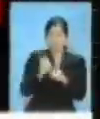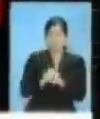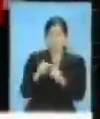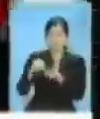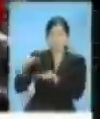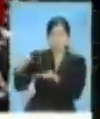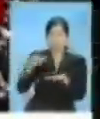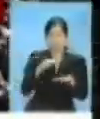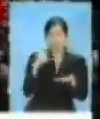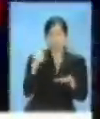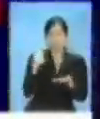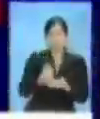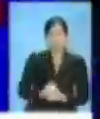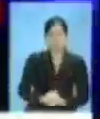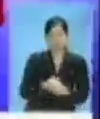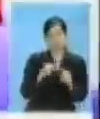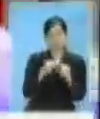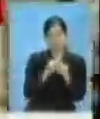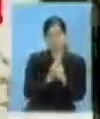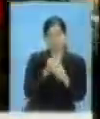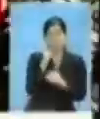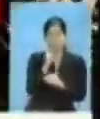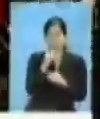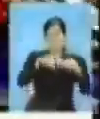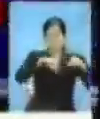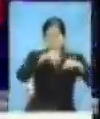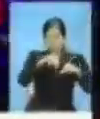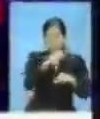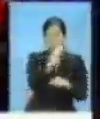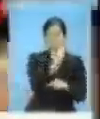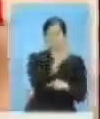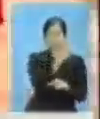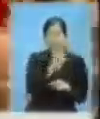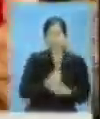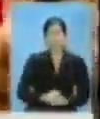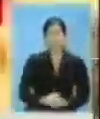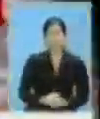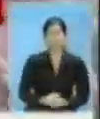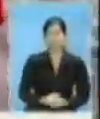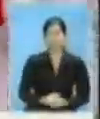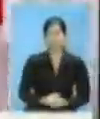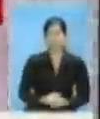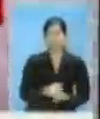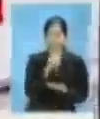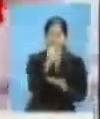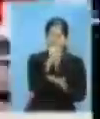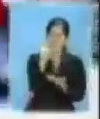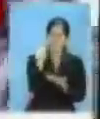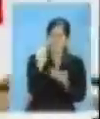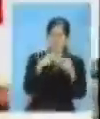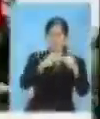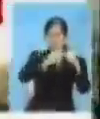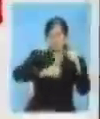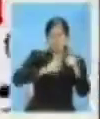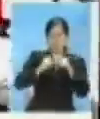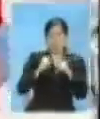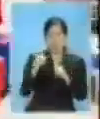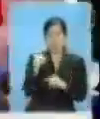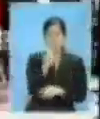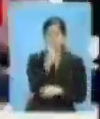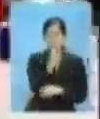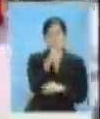ไม่เห็นลงผ่านตอมอเนี่ยนายบอกเมื่อกี้บอกเอาบุญบอกมีนู่นมีนี่เอาดีก็เดินผ่านเนี่ย